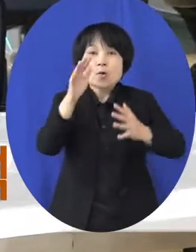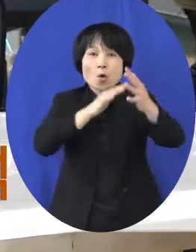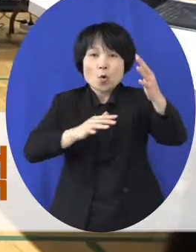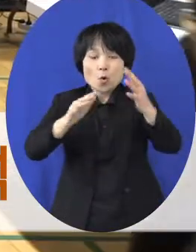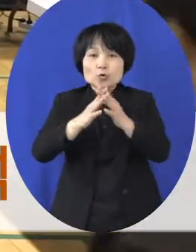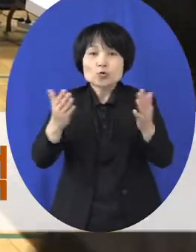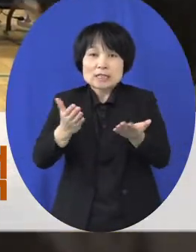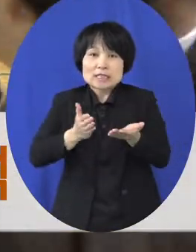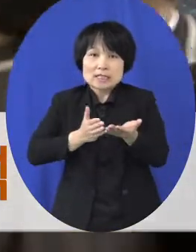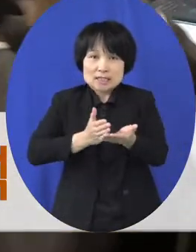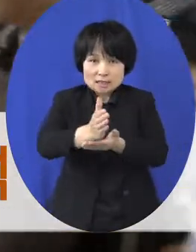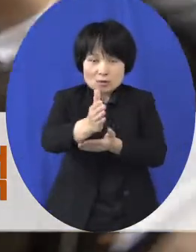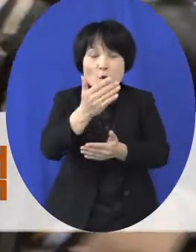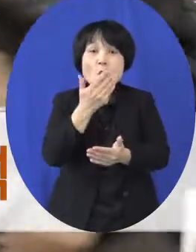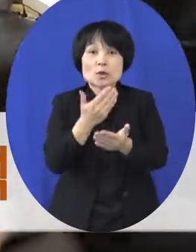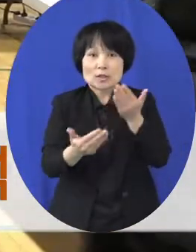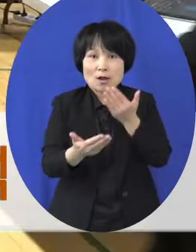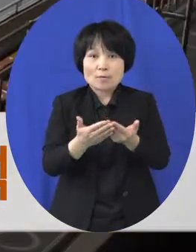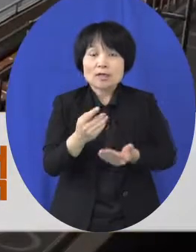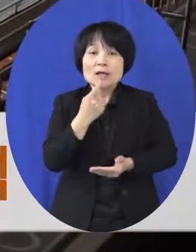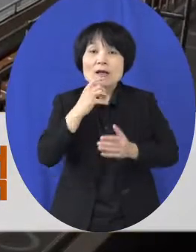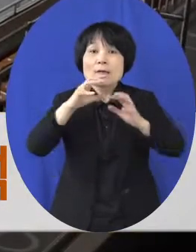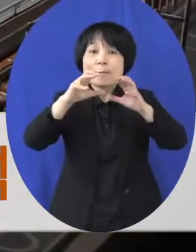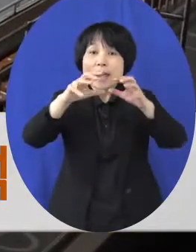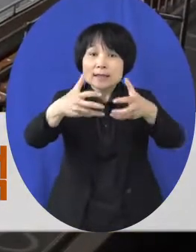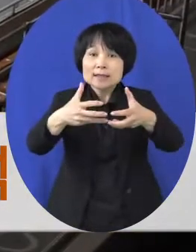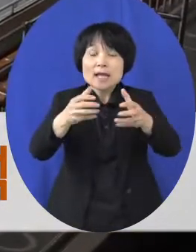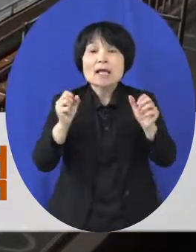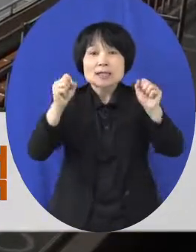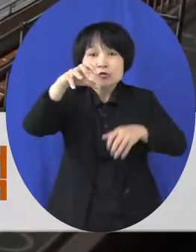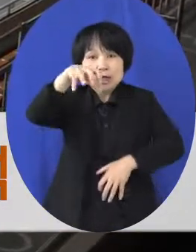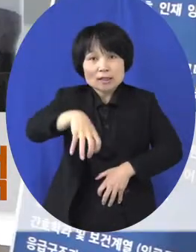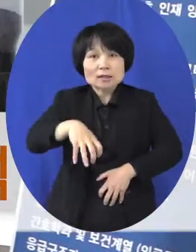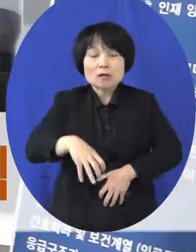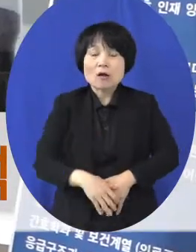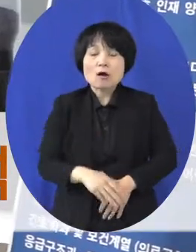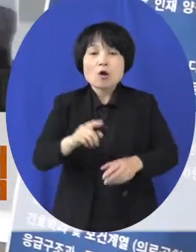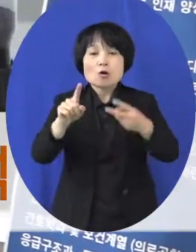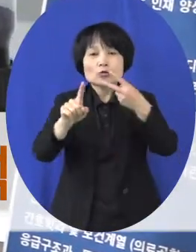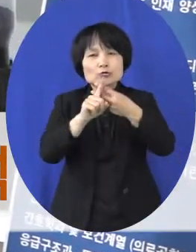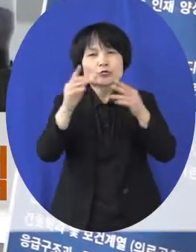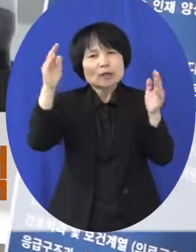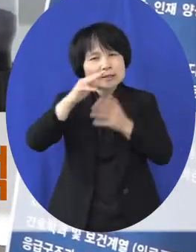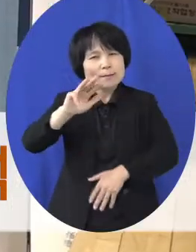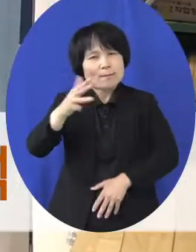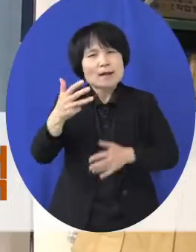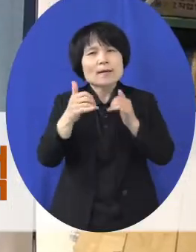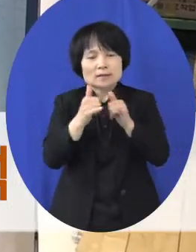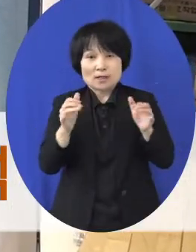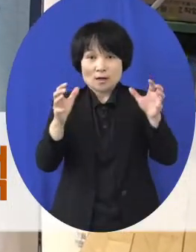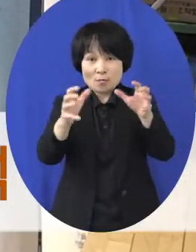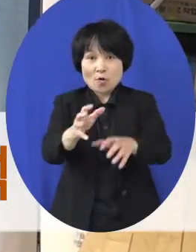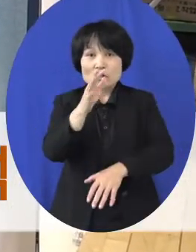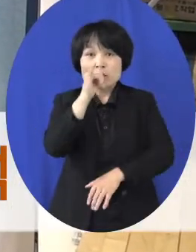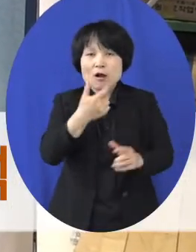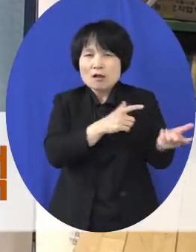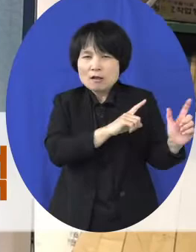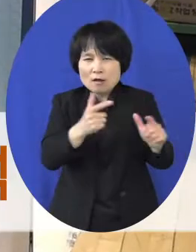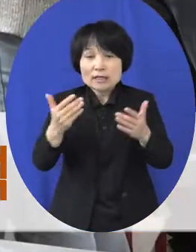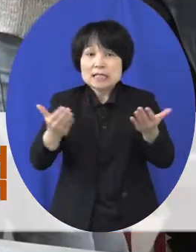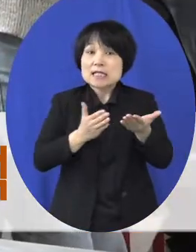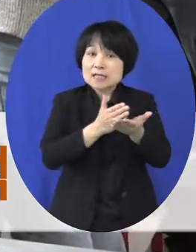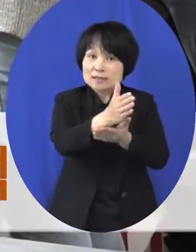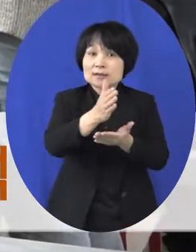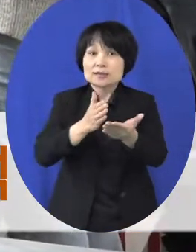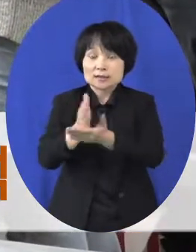박람회가 백제체육관에서 관내 중학생 800여 명이 참석한 가운데 개최됐는데요. 다양한 진로 상담과 체험을